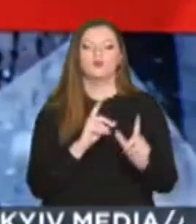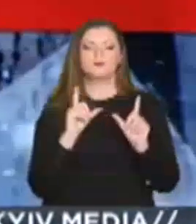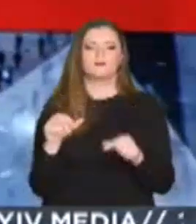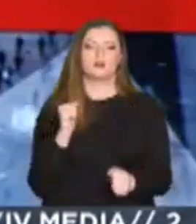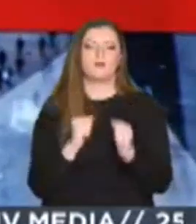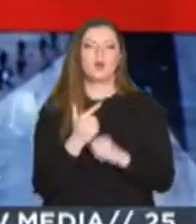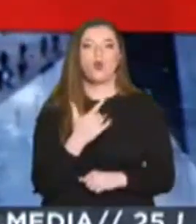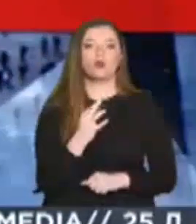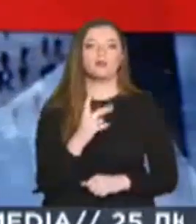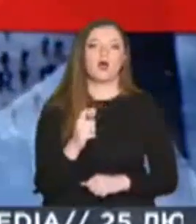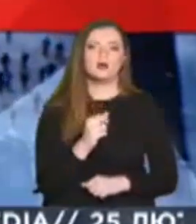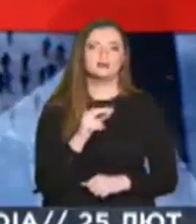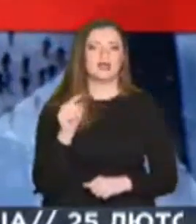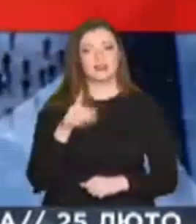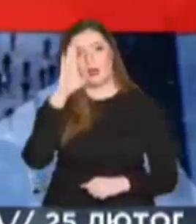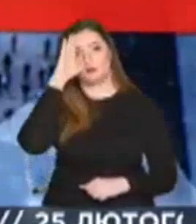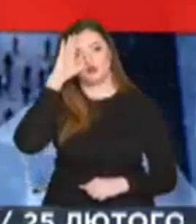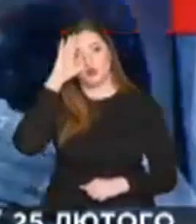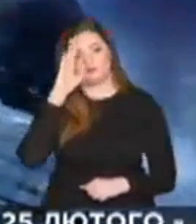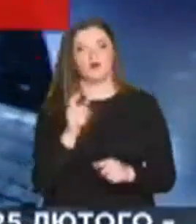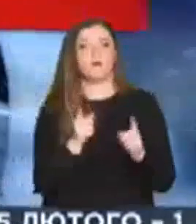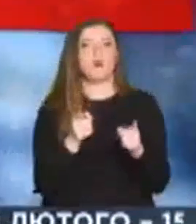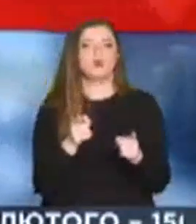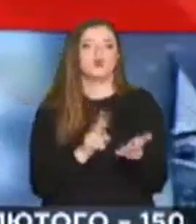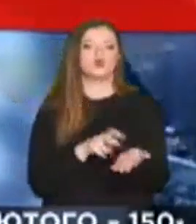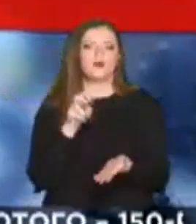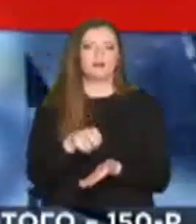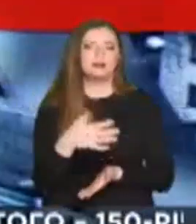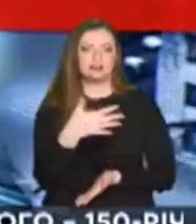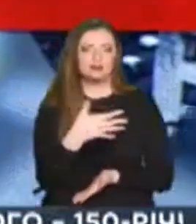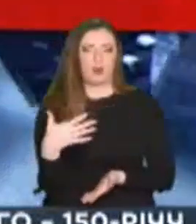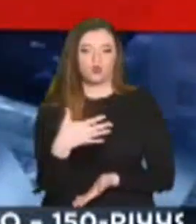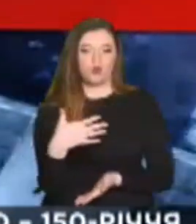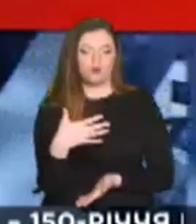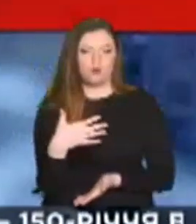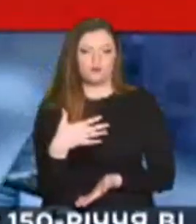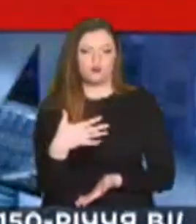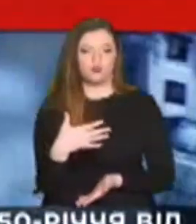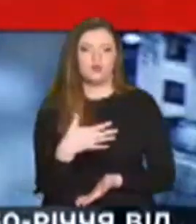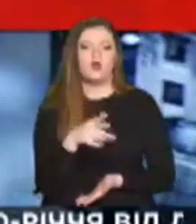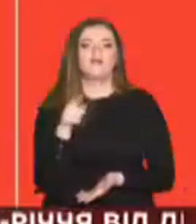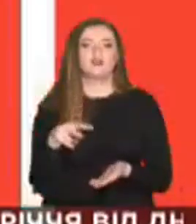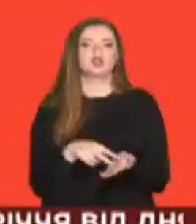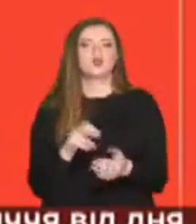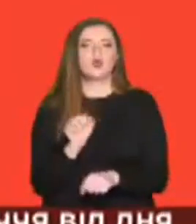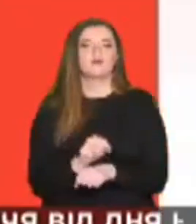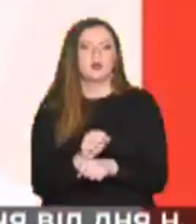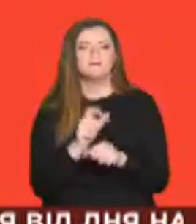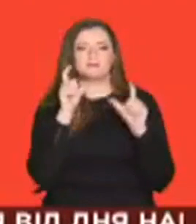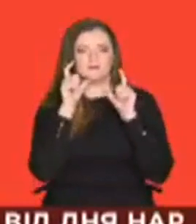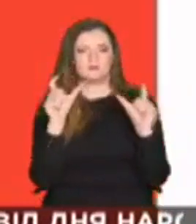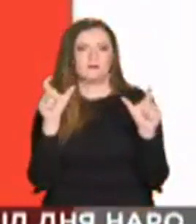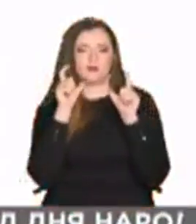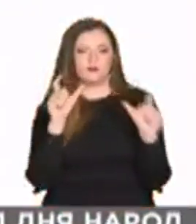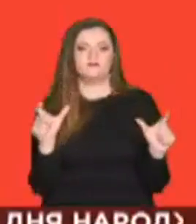проспект Гонгадзе, адже там чоловік погрожував вистрибнути з 5-го поверху. Він стояв на балконі і голосно